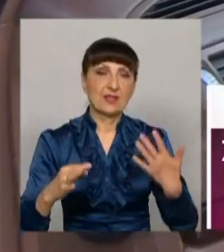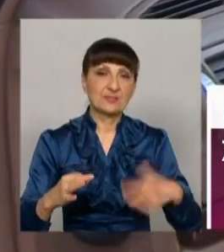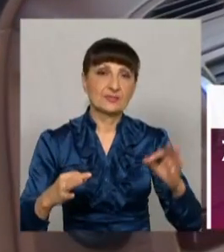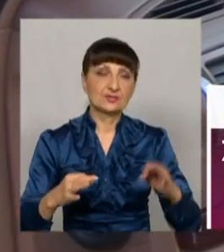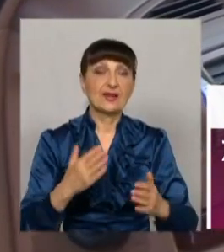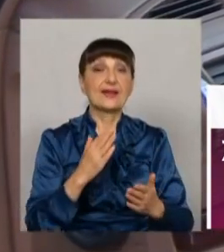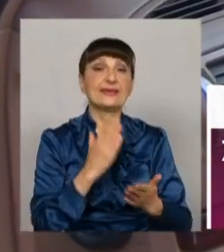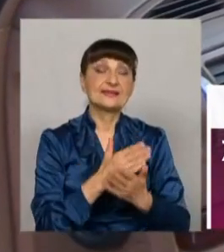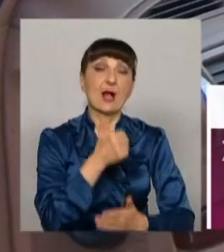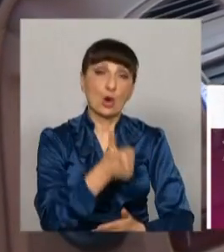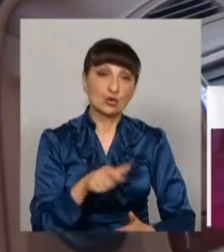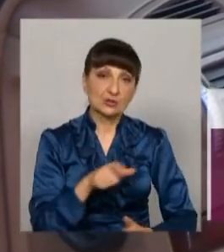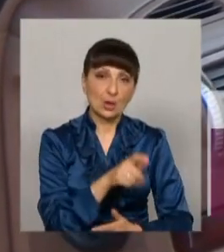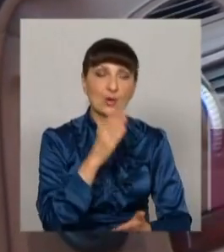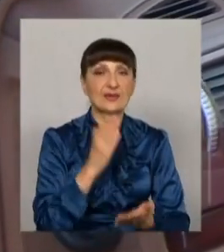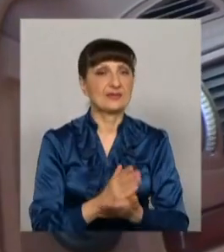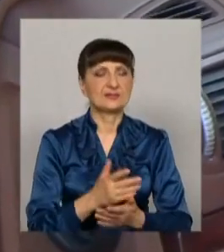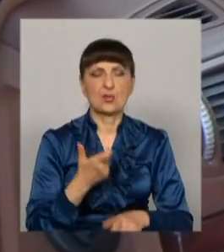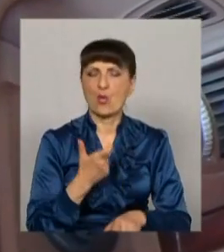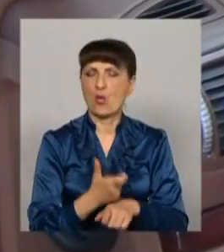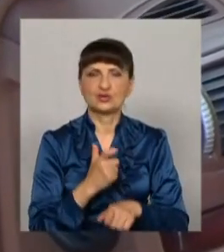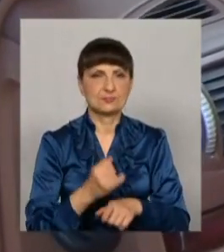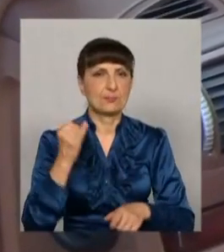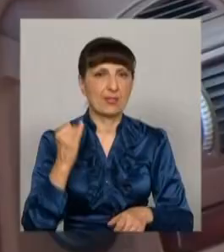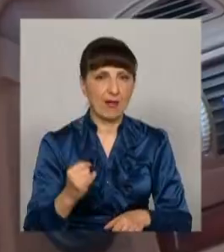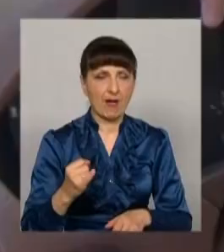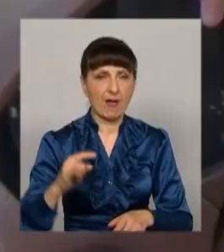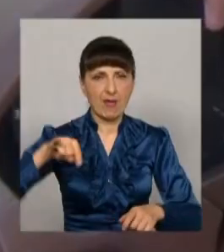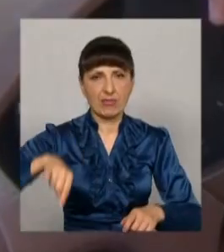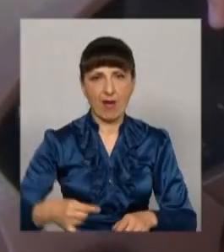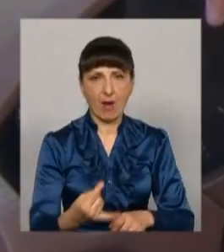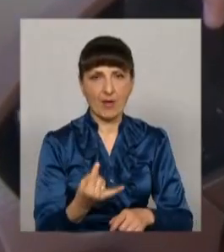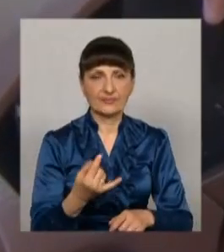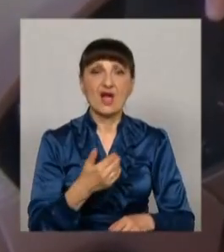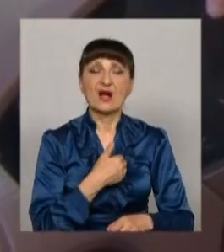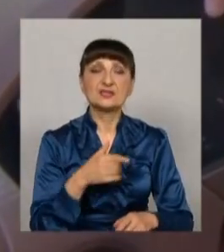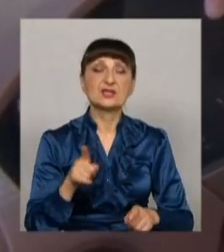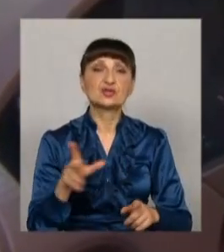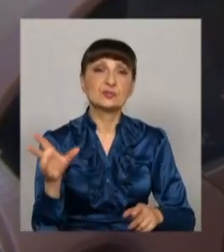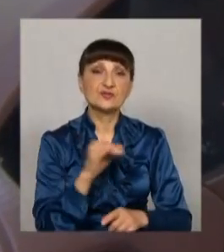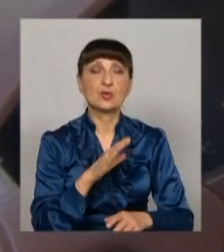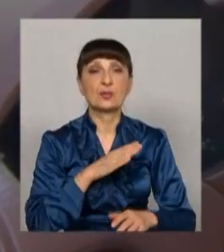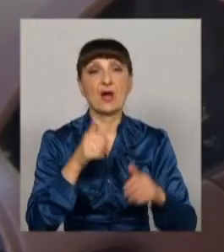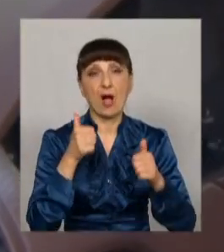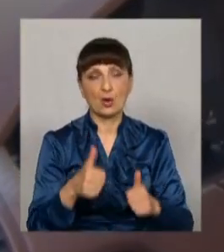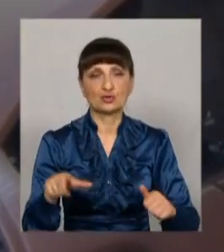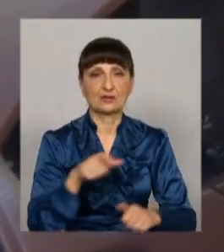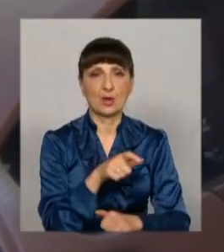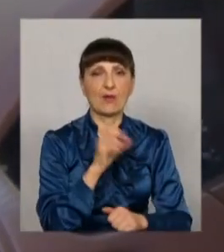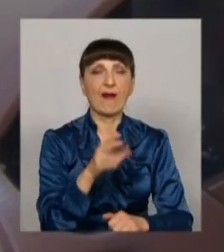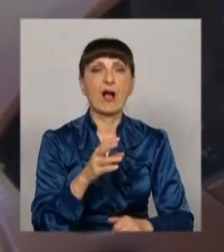хорошая, где-то прям ямы конкретные. Хотелось бы, чтобы было гораздо лучше. Как